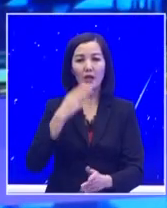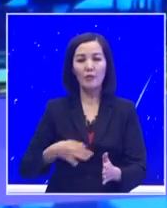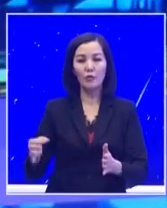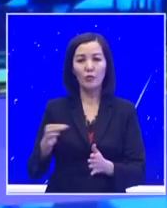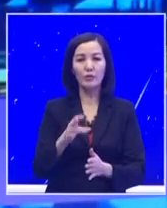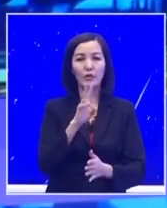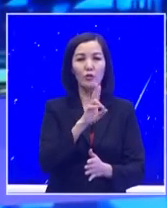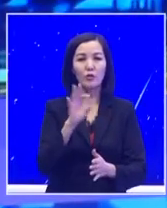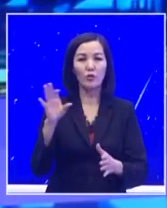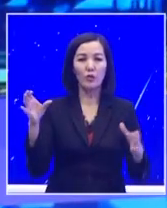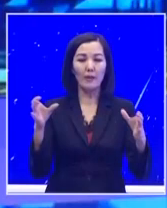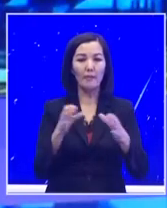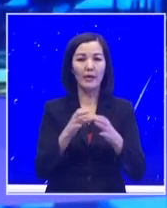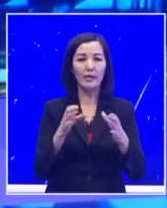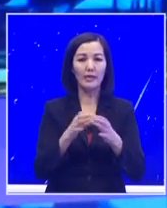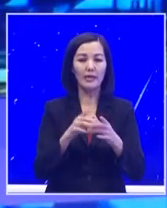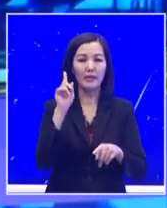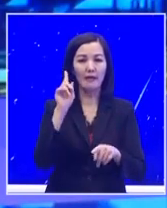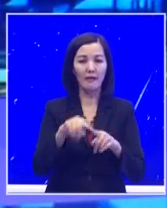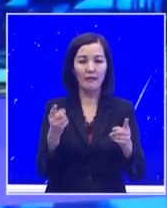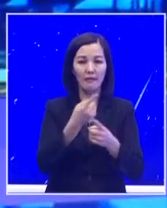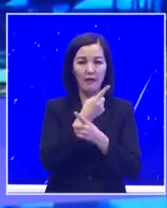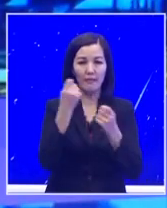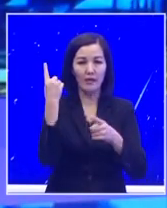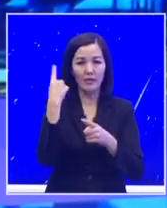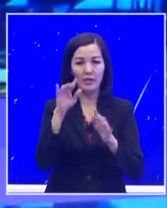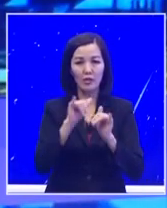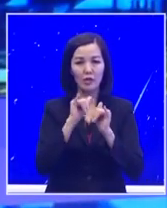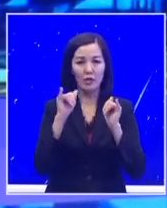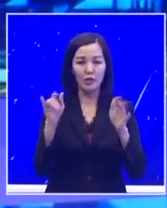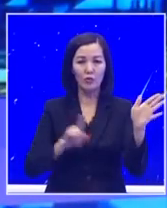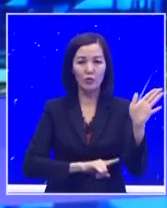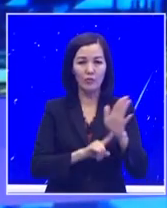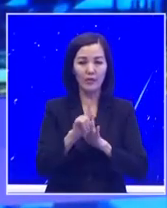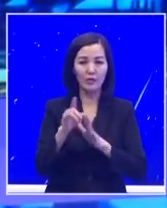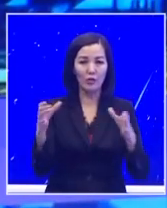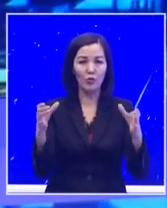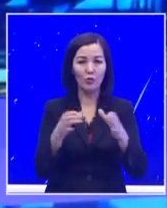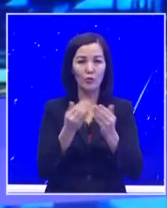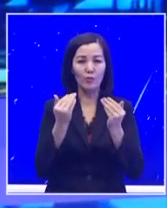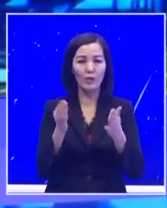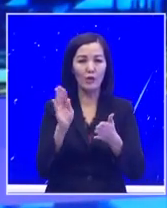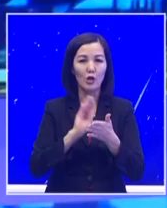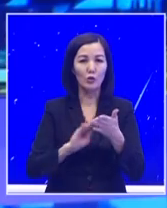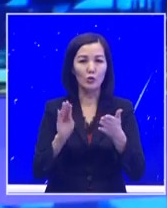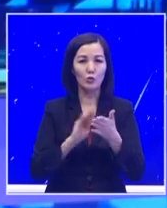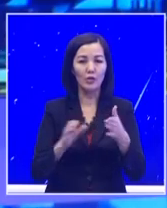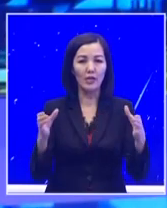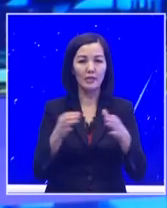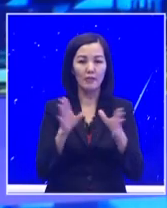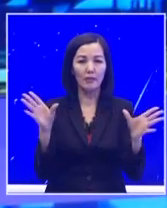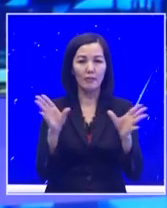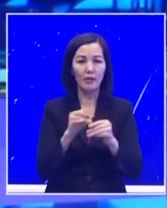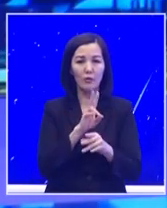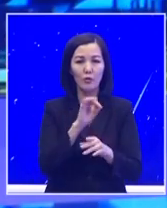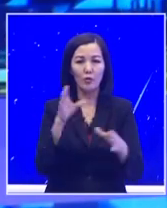Облыстық Нұр Отан партиясы қарқынды ақпараттық идеологияны жандандыруды қолға алды. Ұйыменді бақ өкілдермен бірлесіп, Нұр Отан